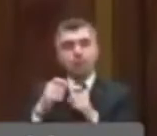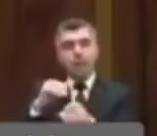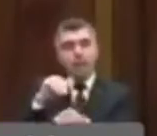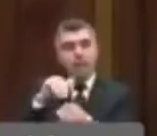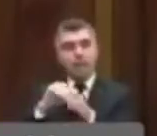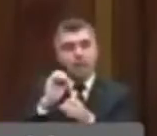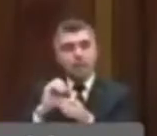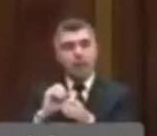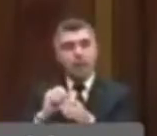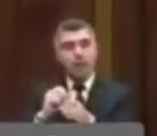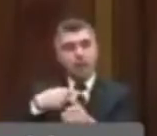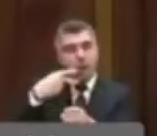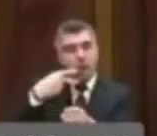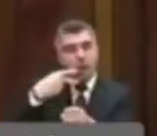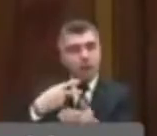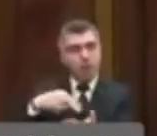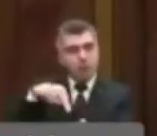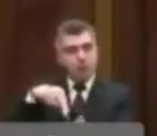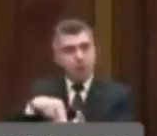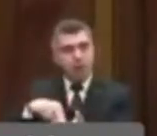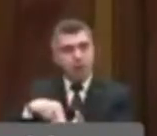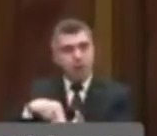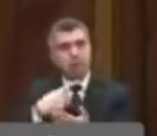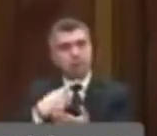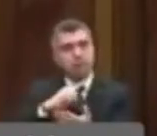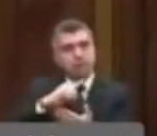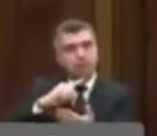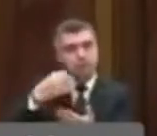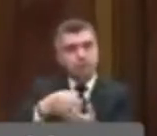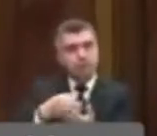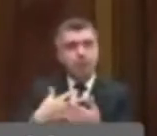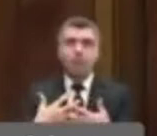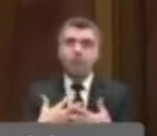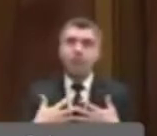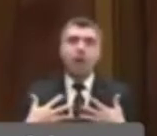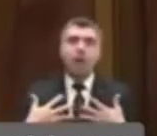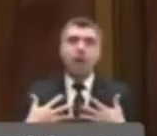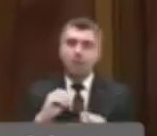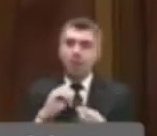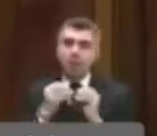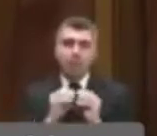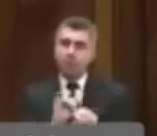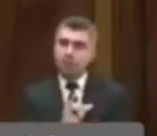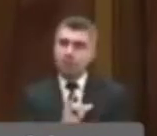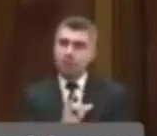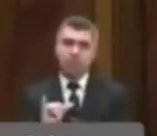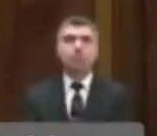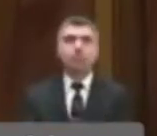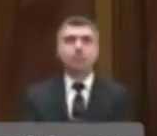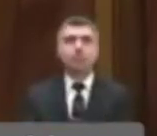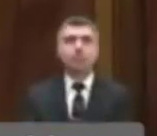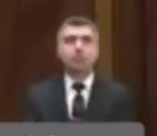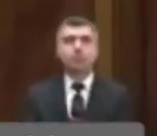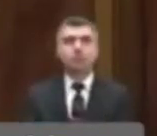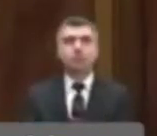وكتاخذ الكلمة وكتنصحنا، احنا كنفرحوا ما عندنا حتى إشكالية مع هذا الشيء. ولكن